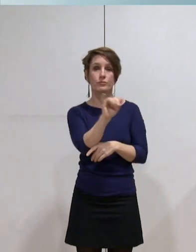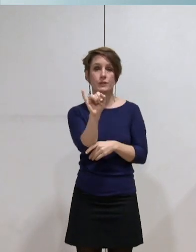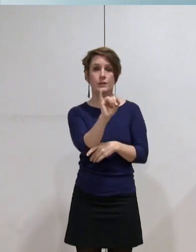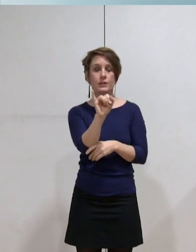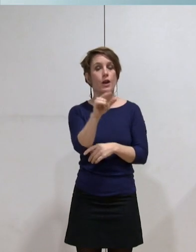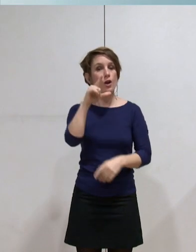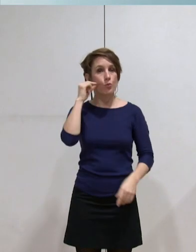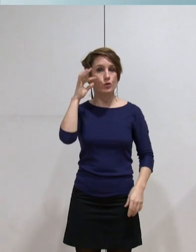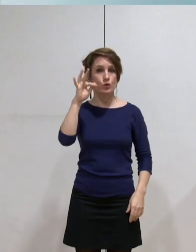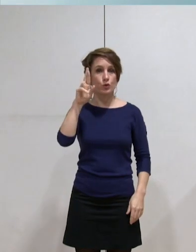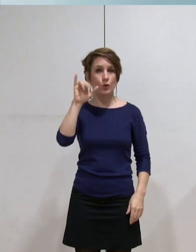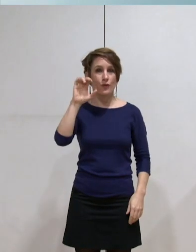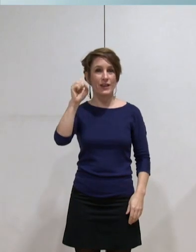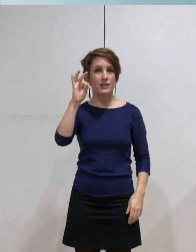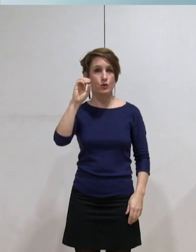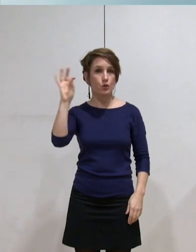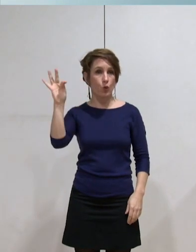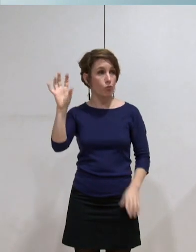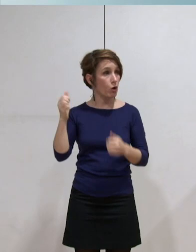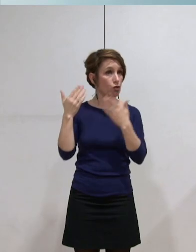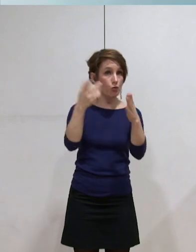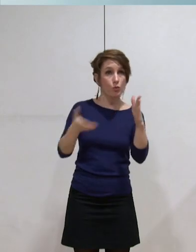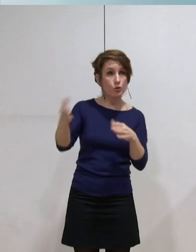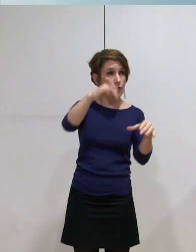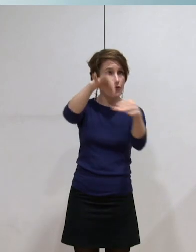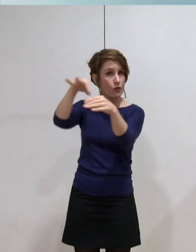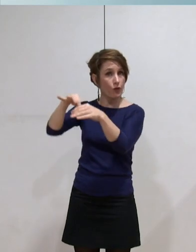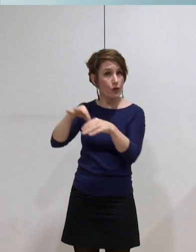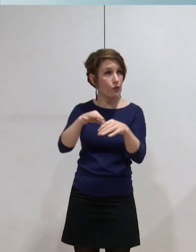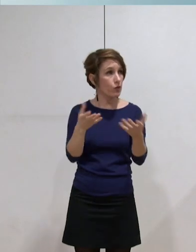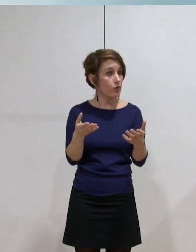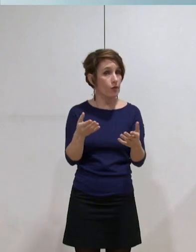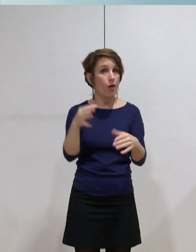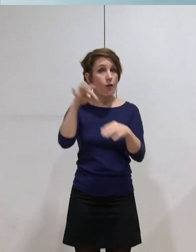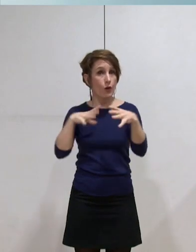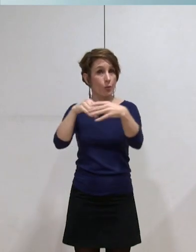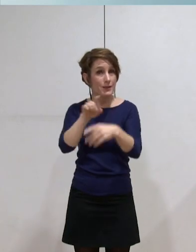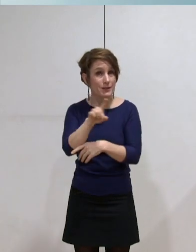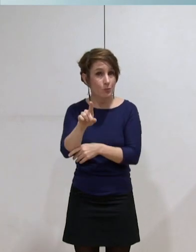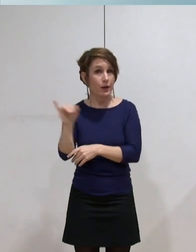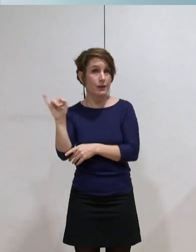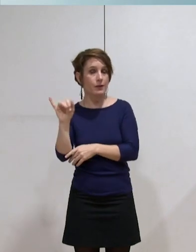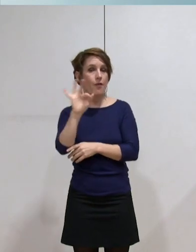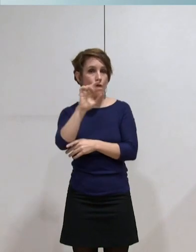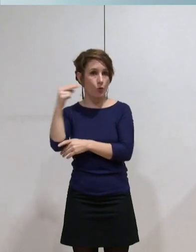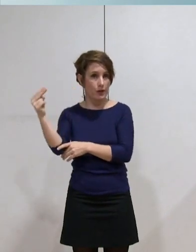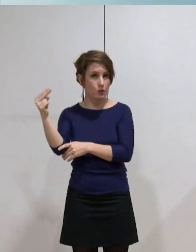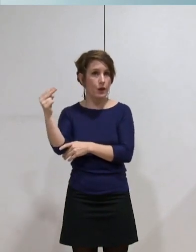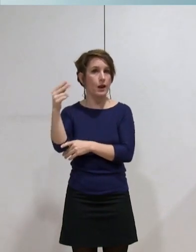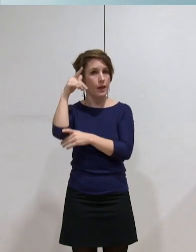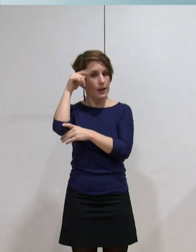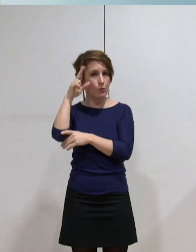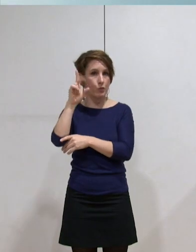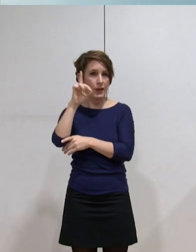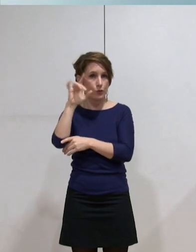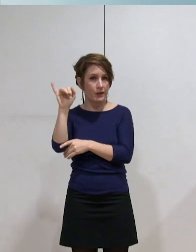choisir monsieur fristau je mets cette proposition au voix qui ne prend pas part au vote frontc national les républicain